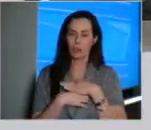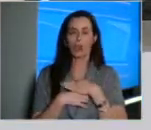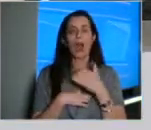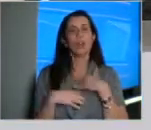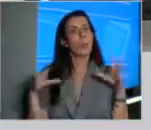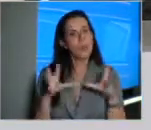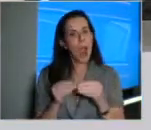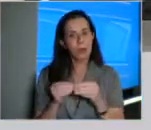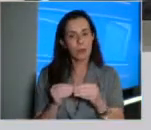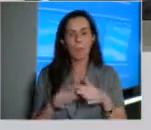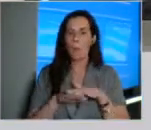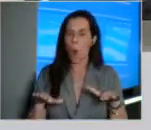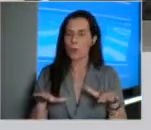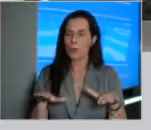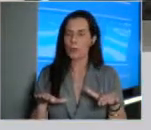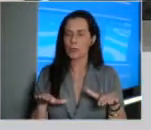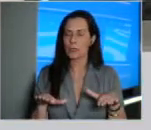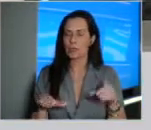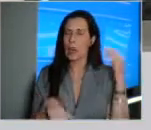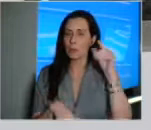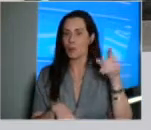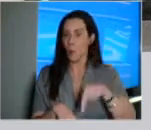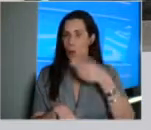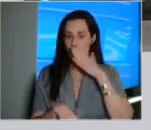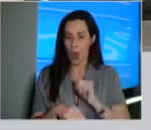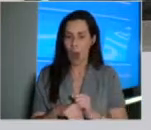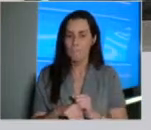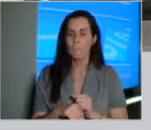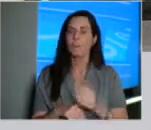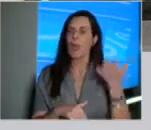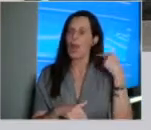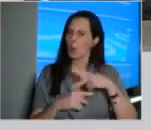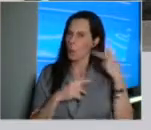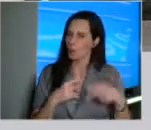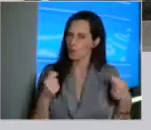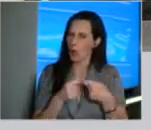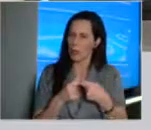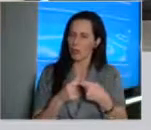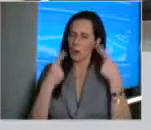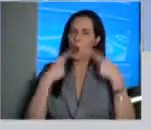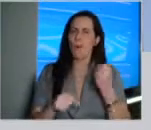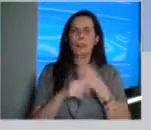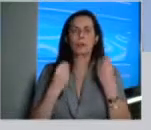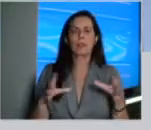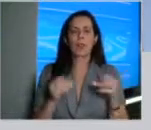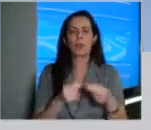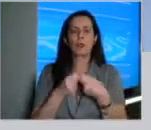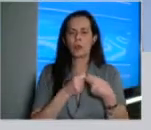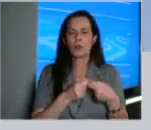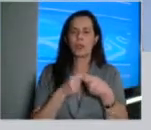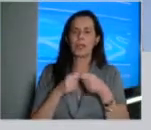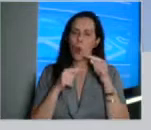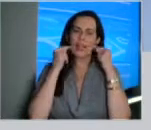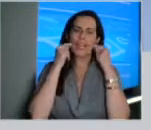אנחנו ביחד במועצת תלמידים והנוער העירונית של ירושלים. היה לנו איזשהו פרויקט משותף ביום המעשים הטובים, ביחד עם ארגון שנקרא ארגון